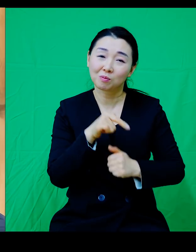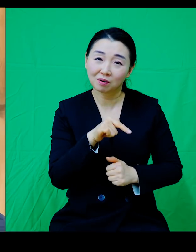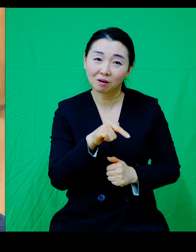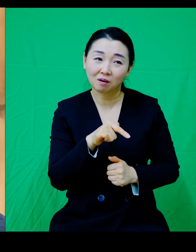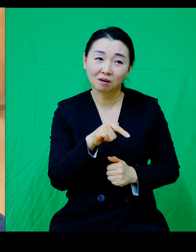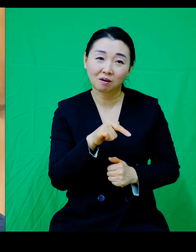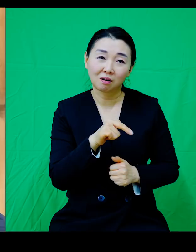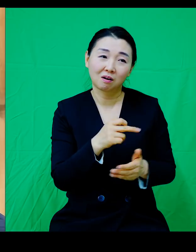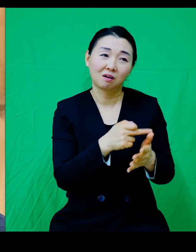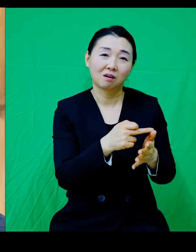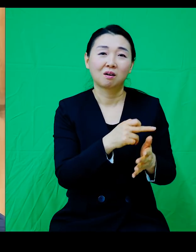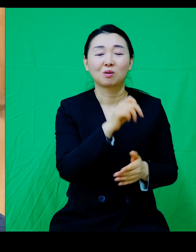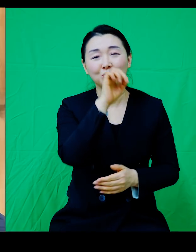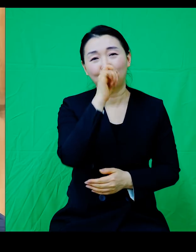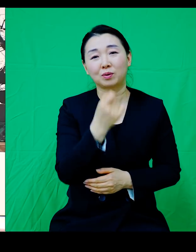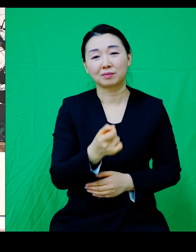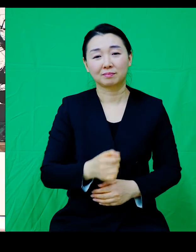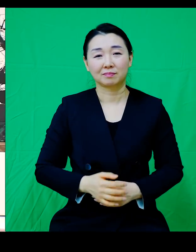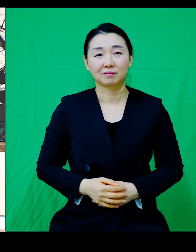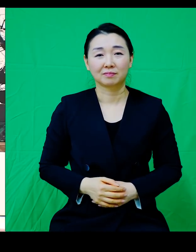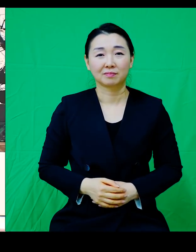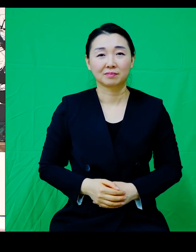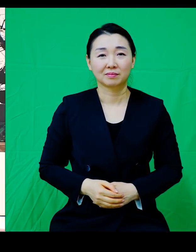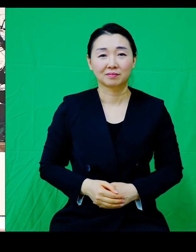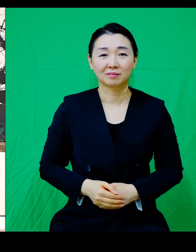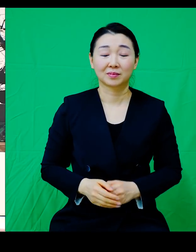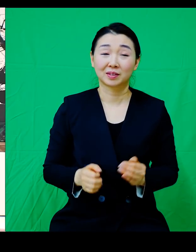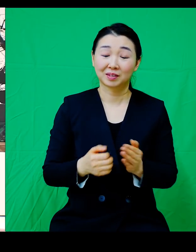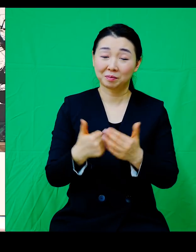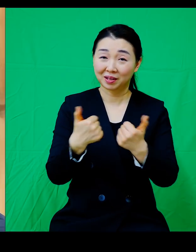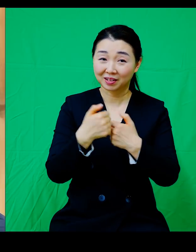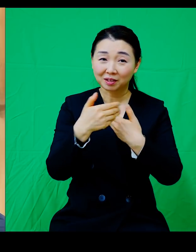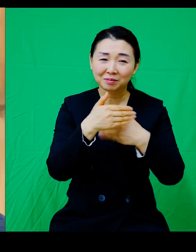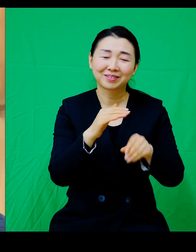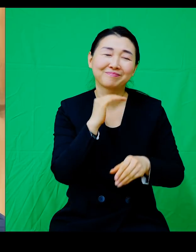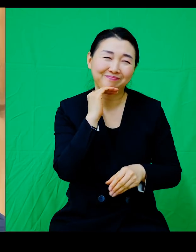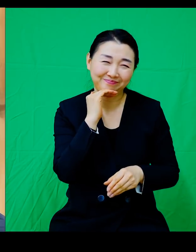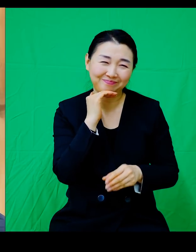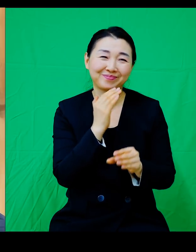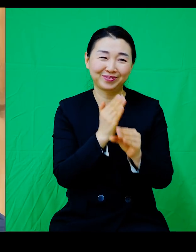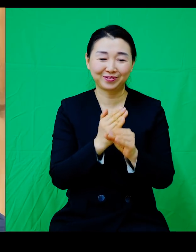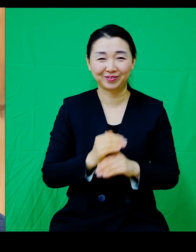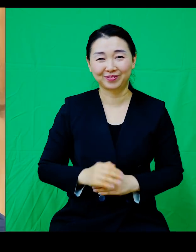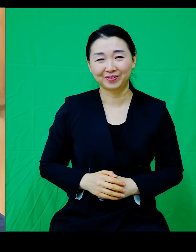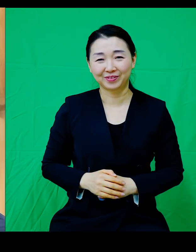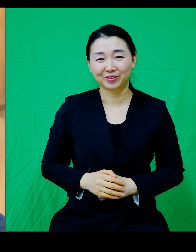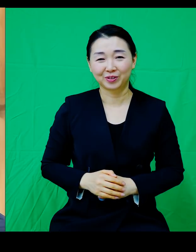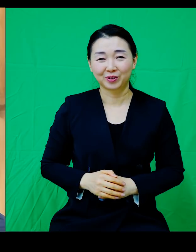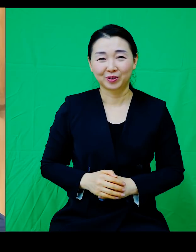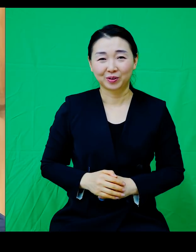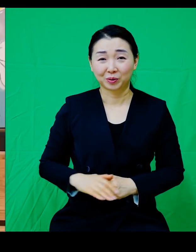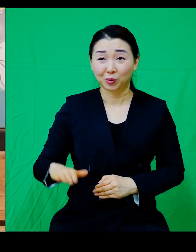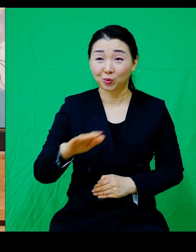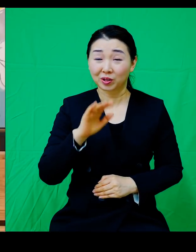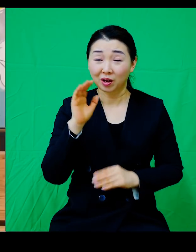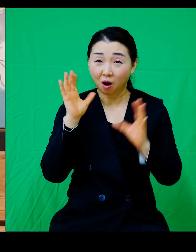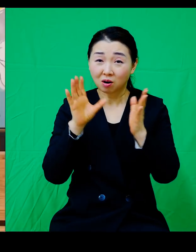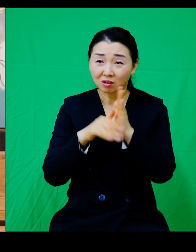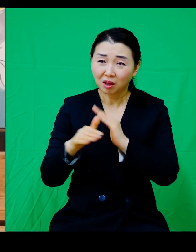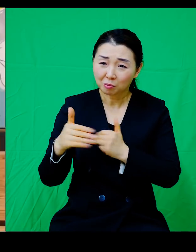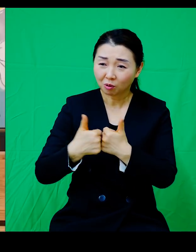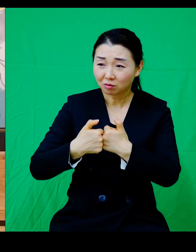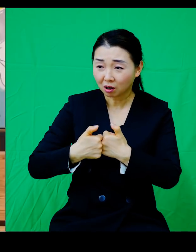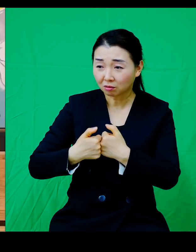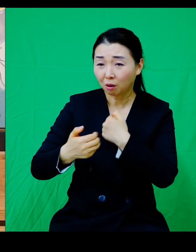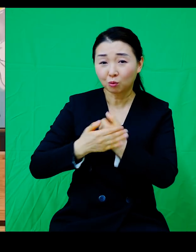그 경험이 진유는 되게 좋은 것 같아요. 그래서 네. 되게 상담실 가는 거를 기다리고 있어요. 우리 어릴 때부터 사실은 그 상담을